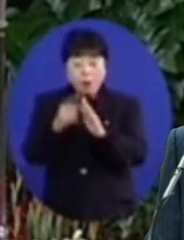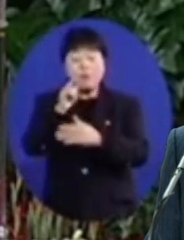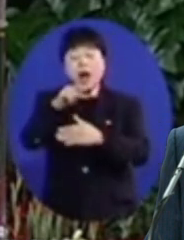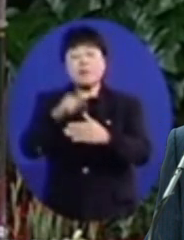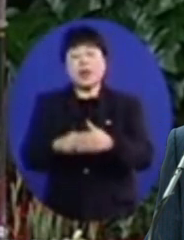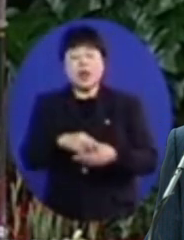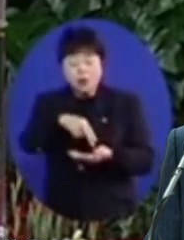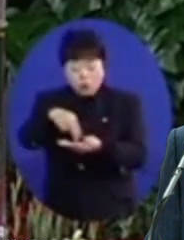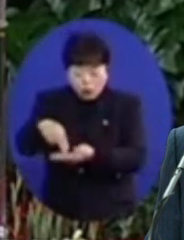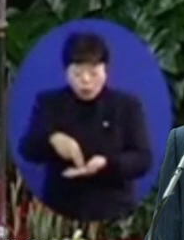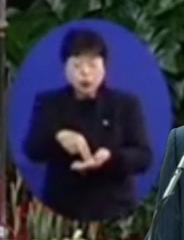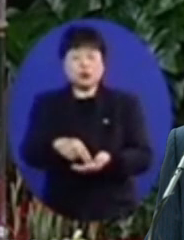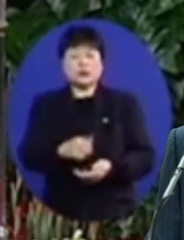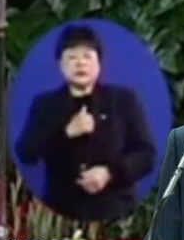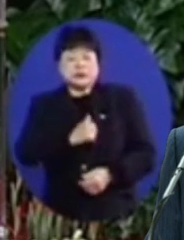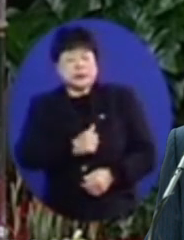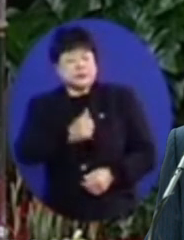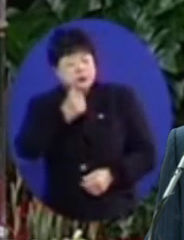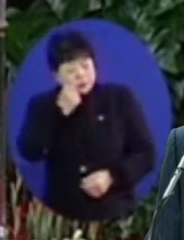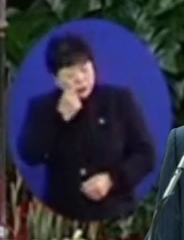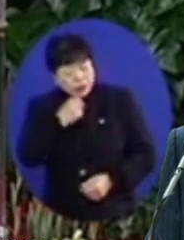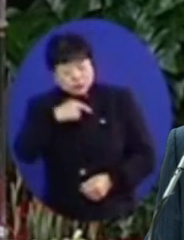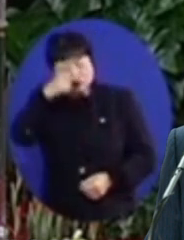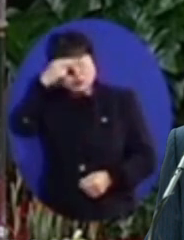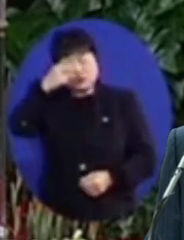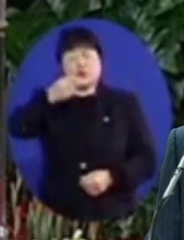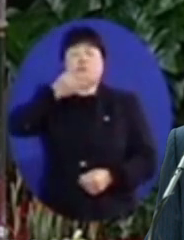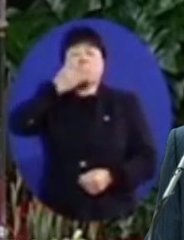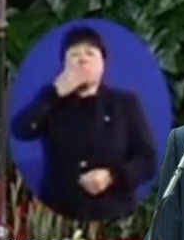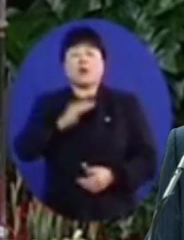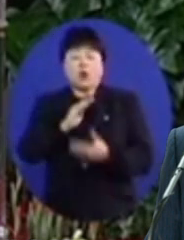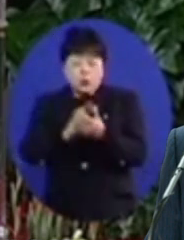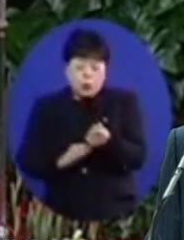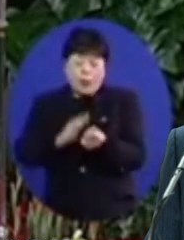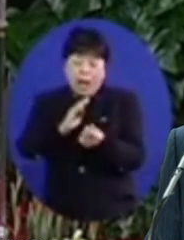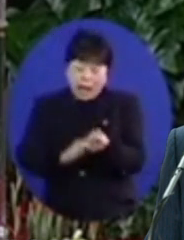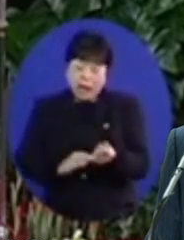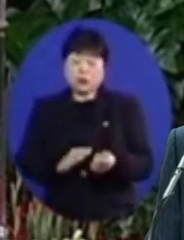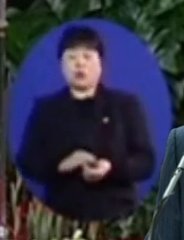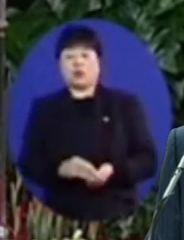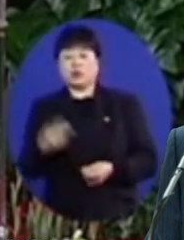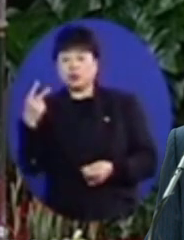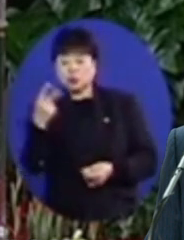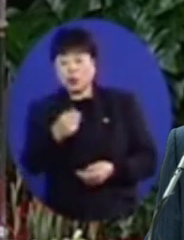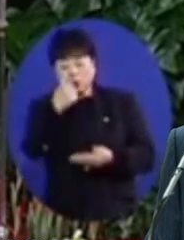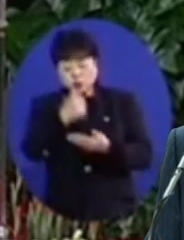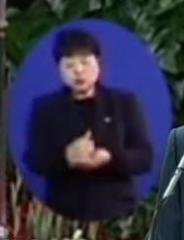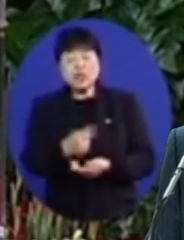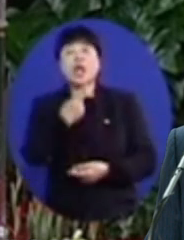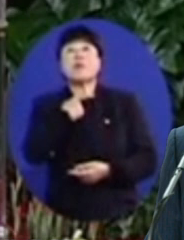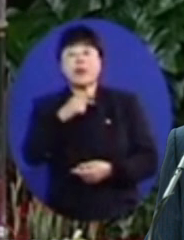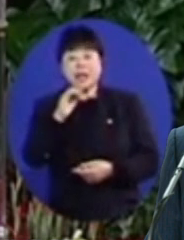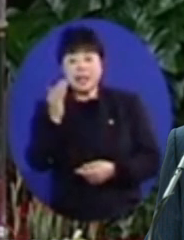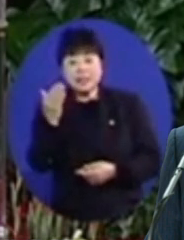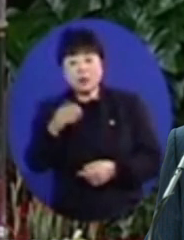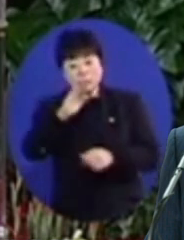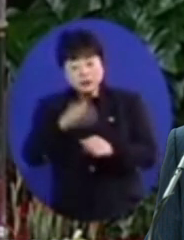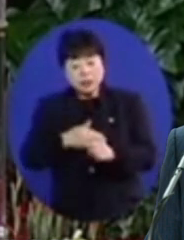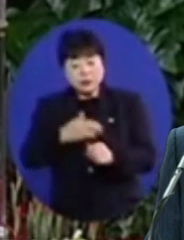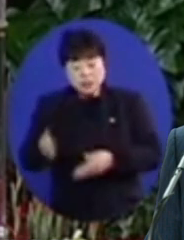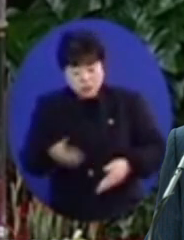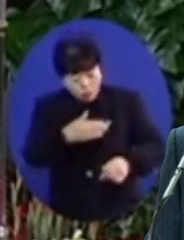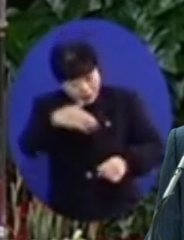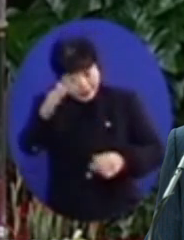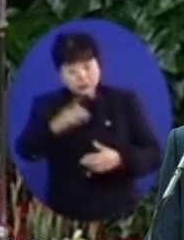마음속에 고독이 견딜 수 없기 때문에 술을 마시게 되고 도박도 하게 되고 또 죄도 짓게 되고 잘못된 길로